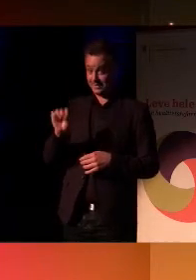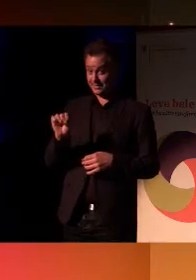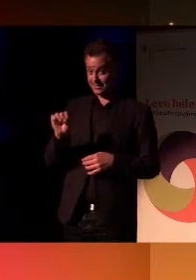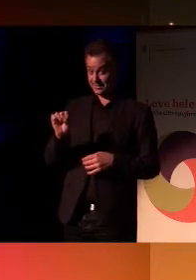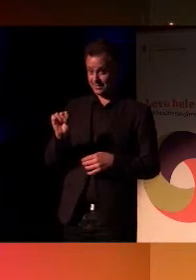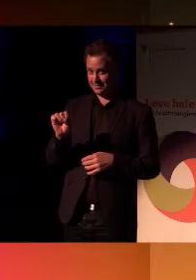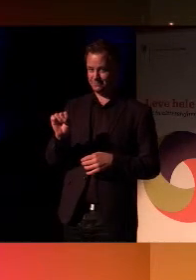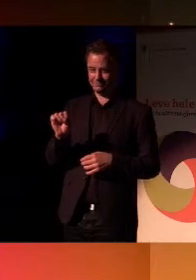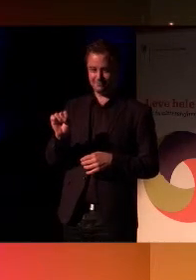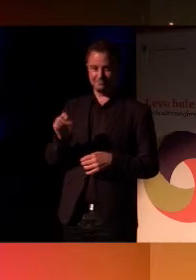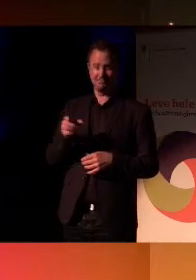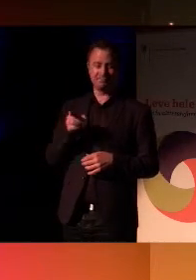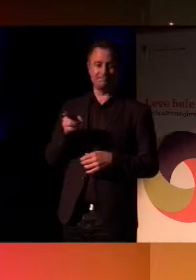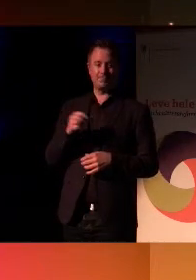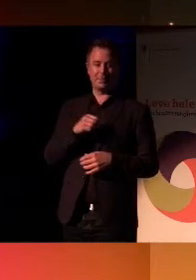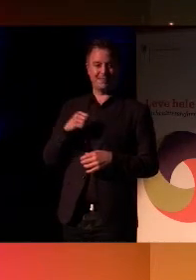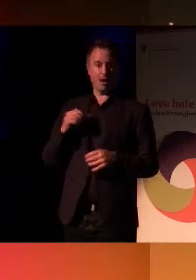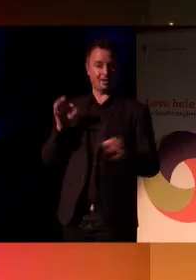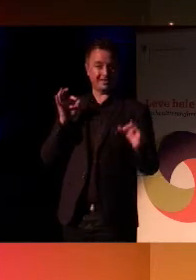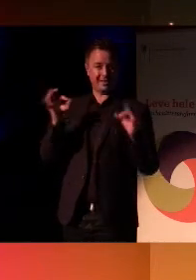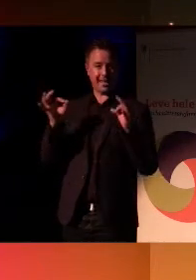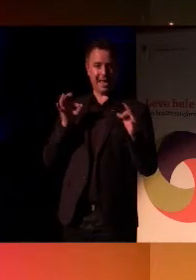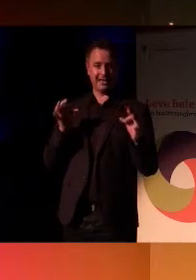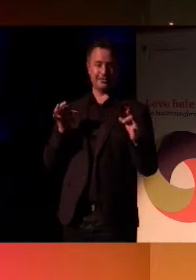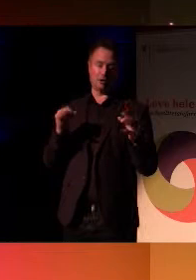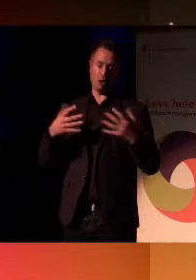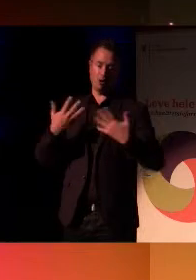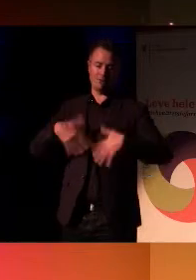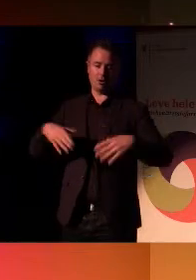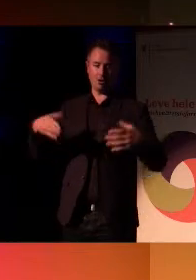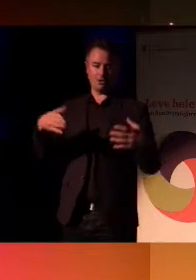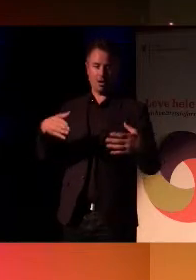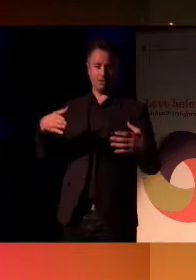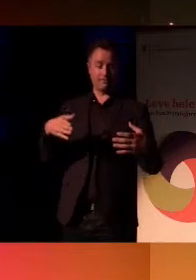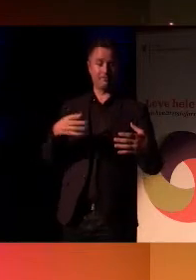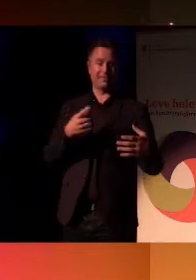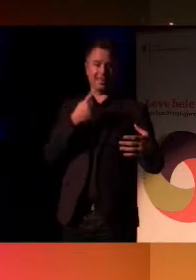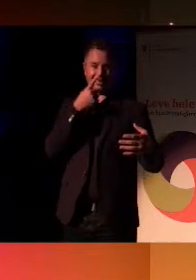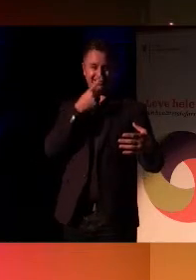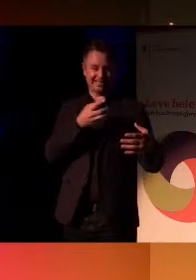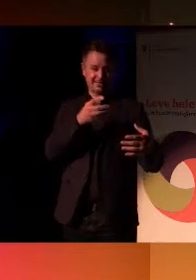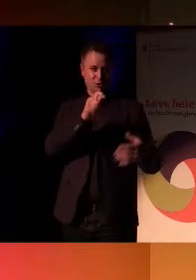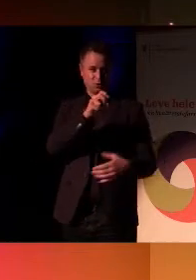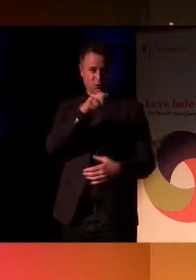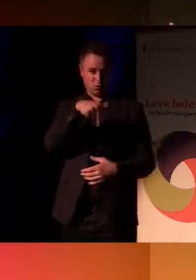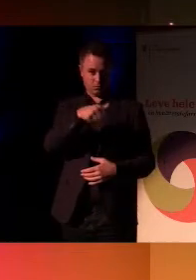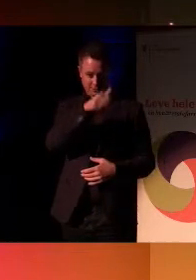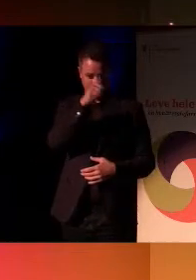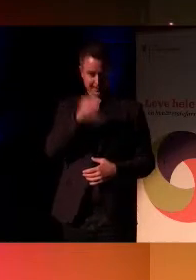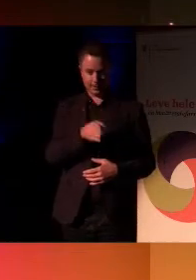Det er et såkalt privat ideelt foretak som ligger utenfor Nesttun, rett utenfor Bergen.